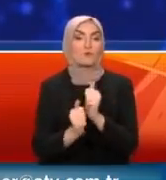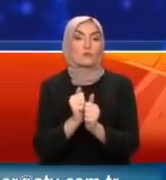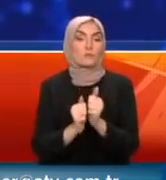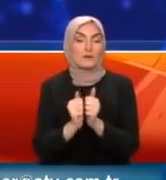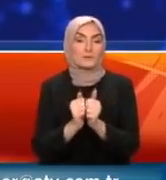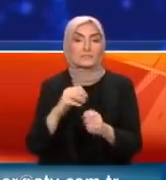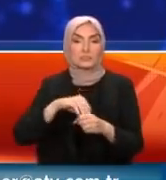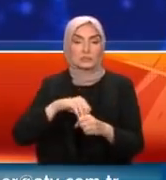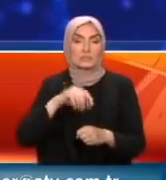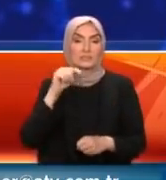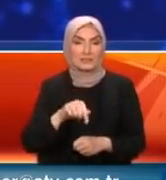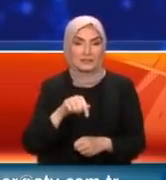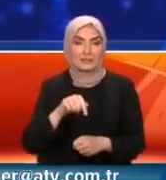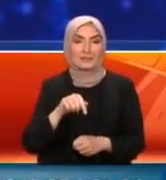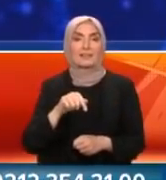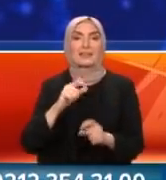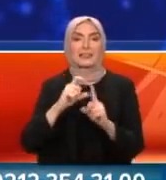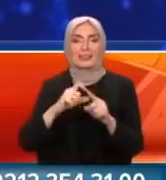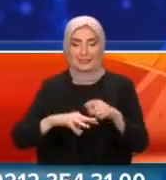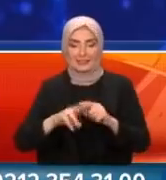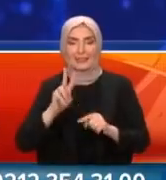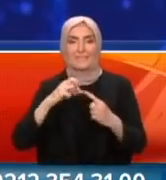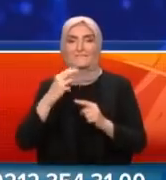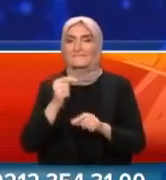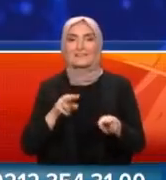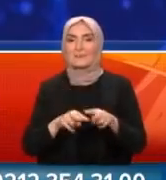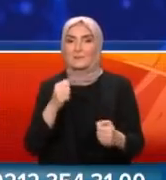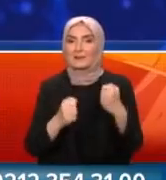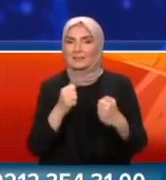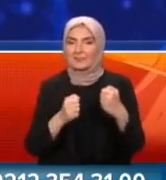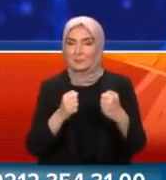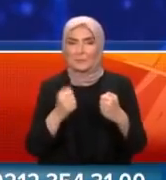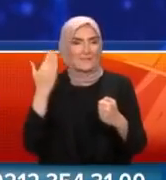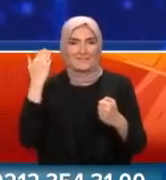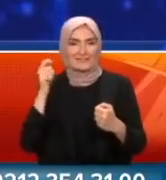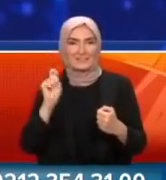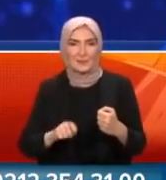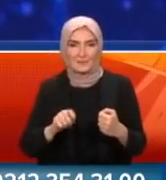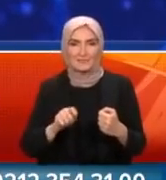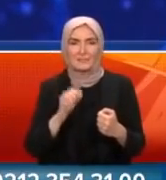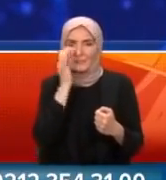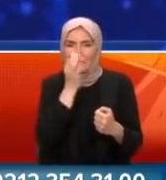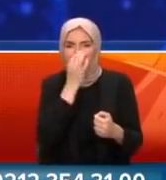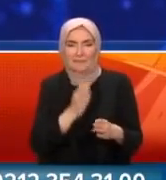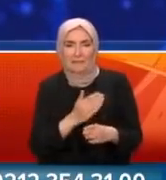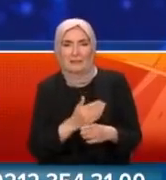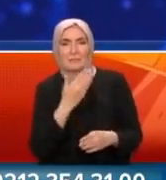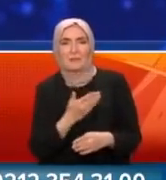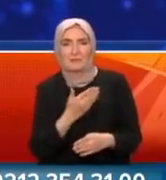Devrim otomobili girişimi de son derece basit sebeplerle rafa kaldırılmıştır